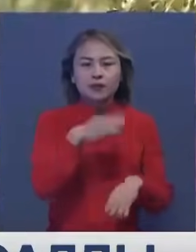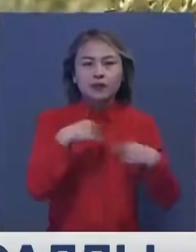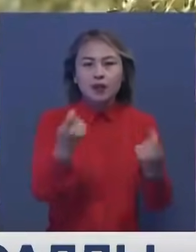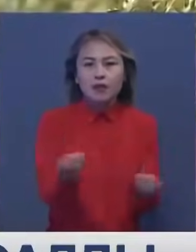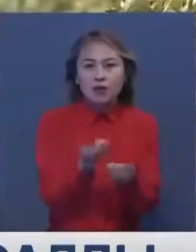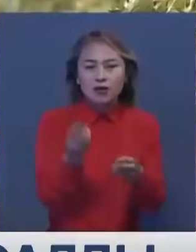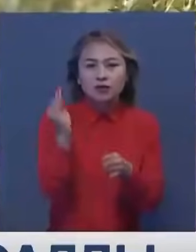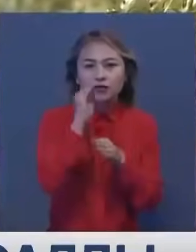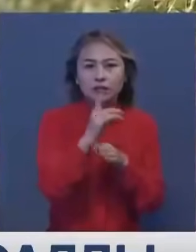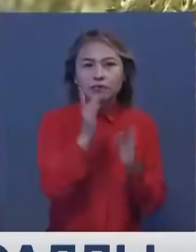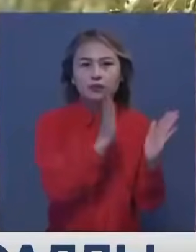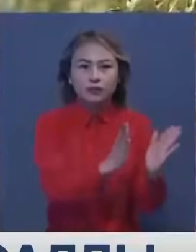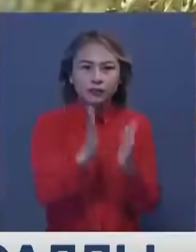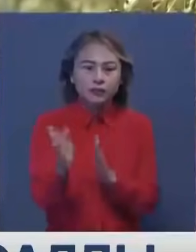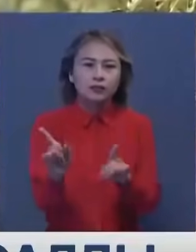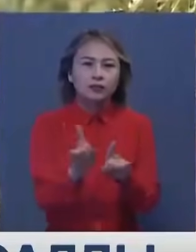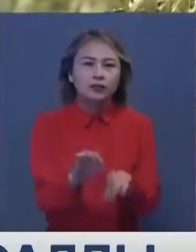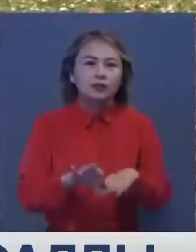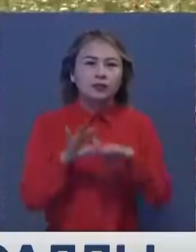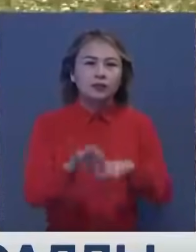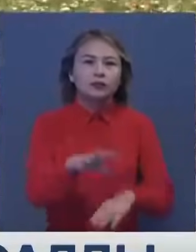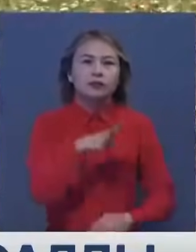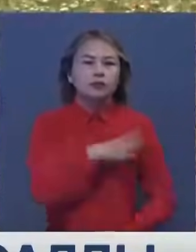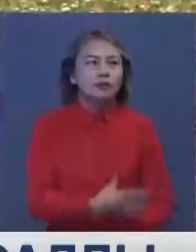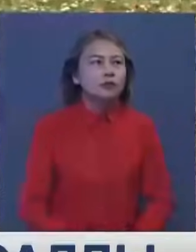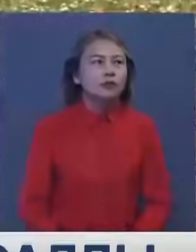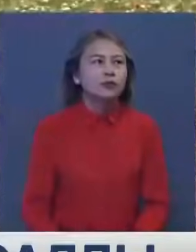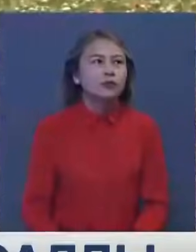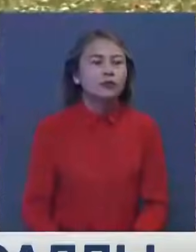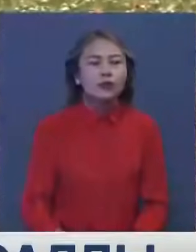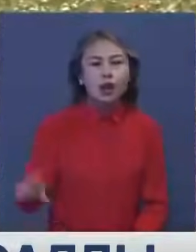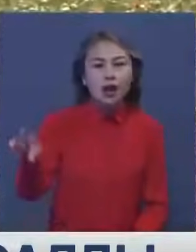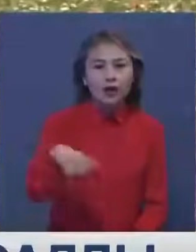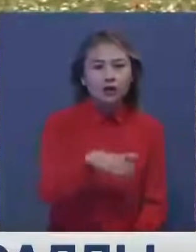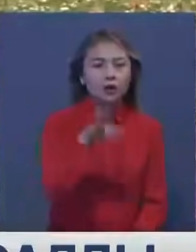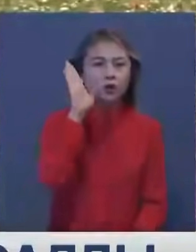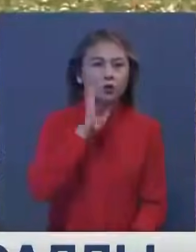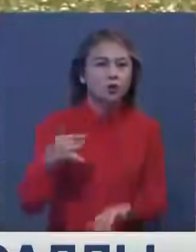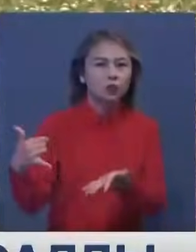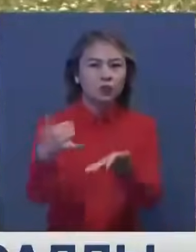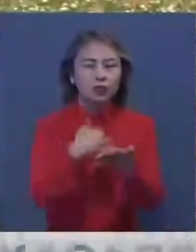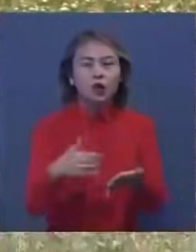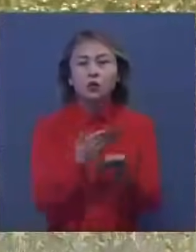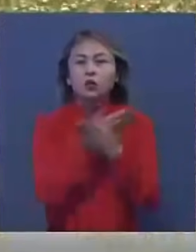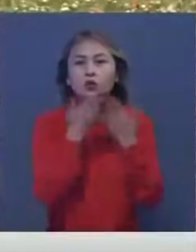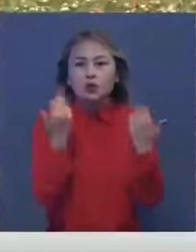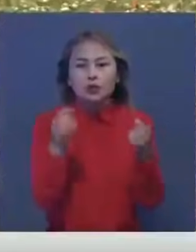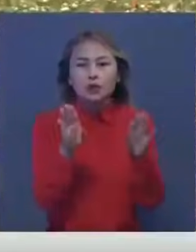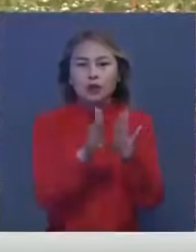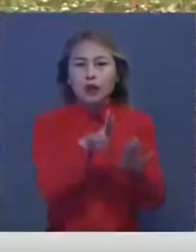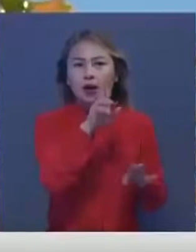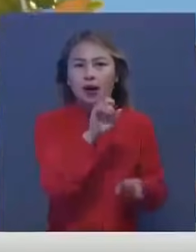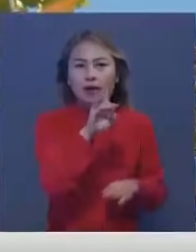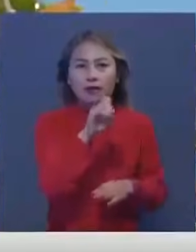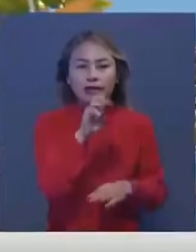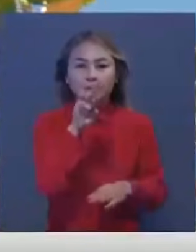ретте аймақта бір қатар тың әдіс қолға алынды. Арықта, атызда, суармалы суда жоқ. Бірақ Қаратаудың